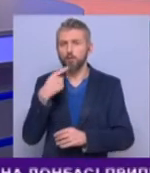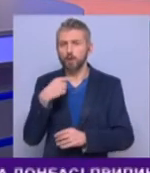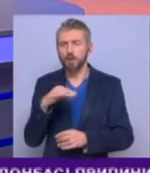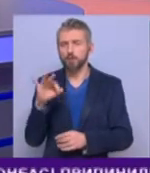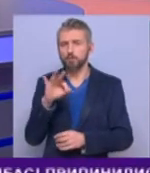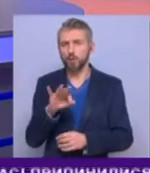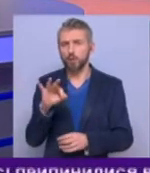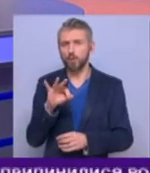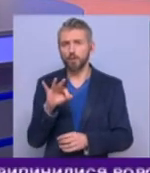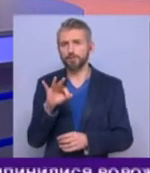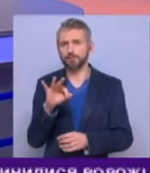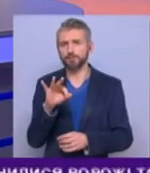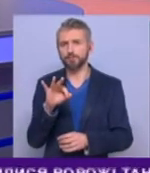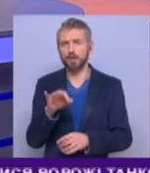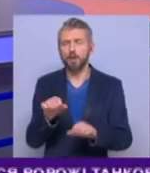про